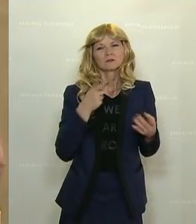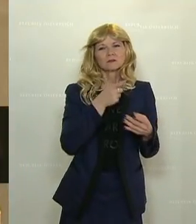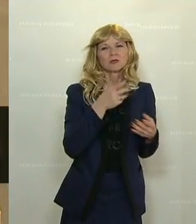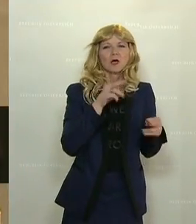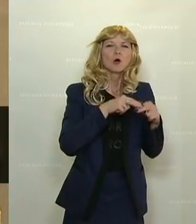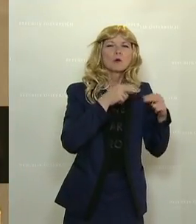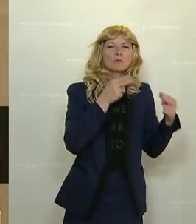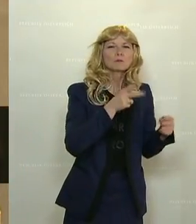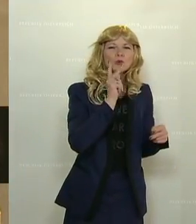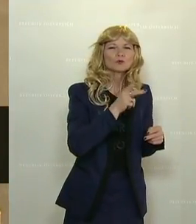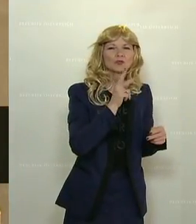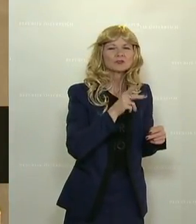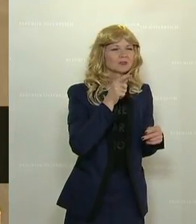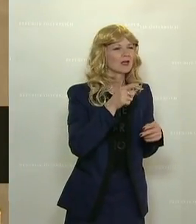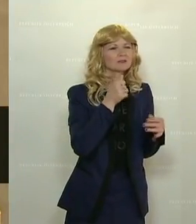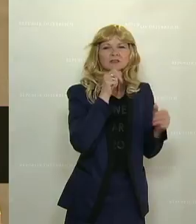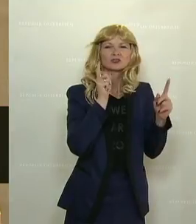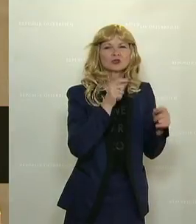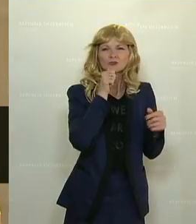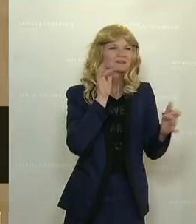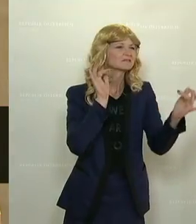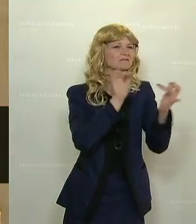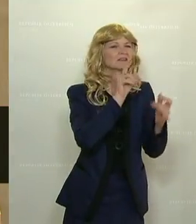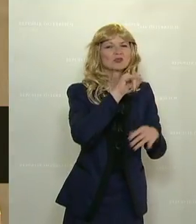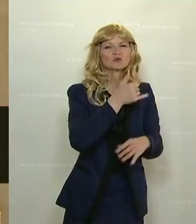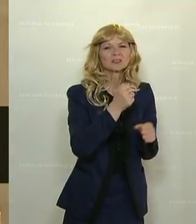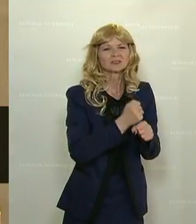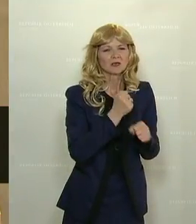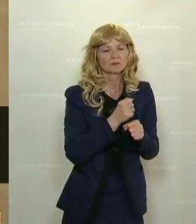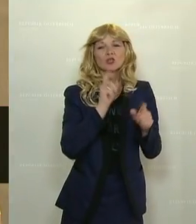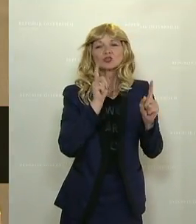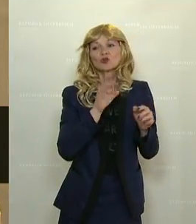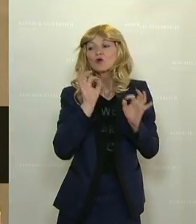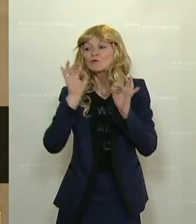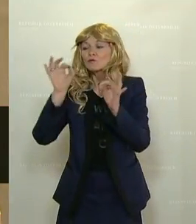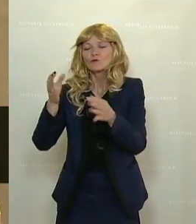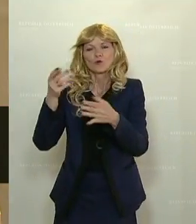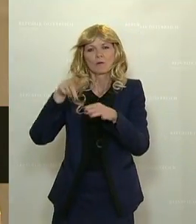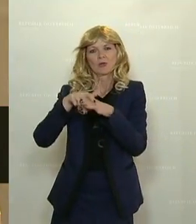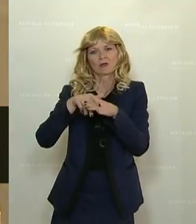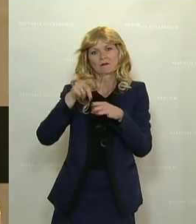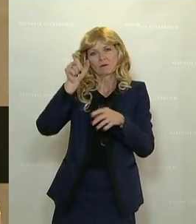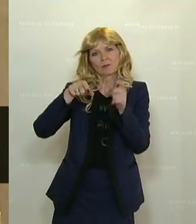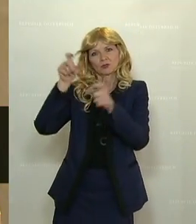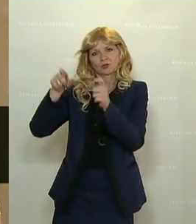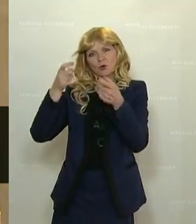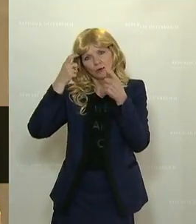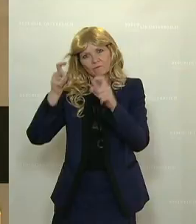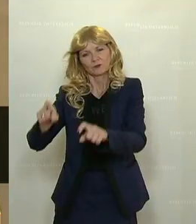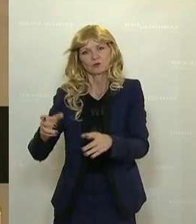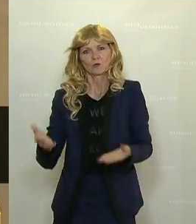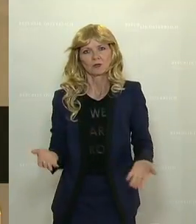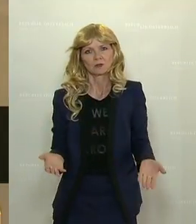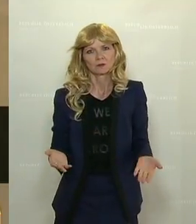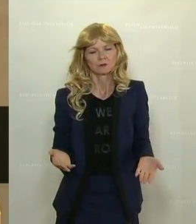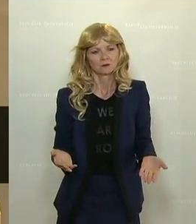Justiz abarbeitet, sollte er für diese Menschen sorgen und sollte er sich für diese Menschen einsetzen. Deswegen bringen wir einen Entschließungsantrag